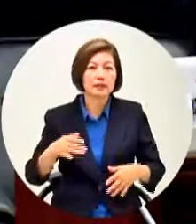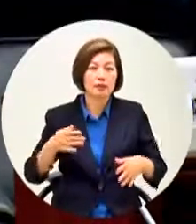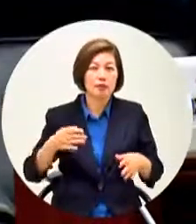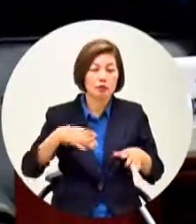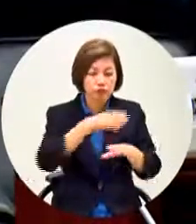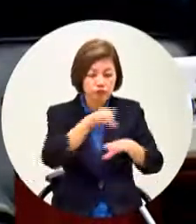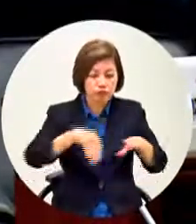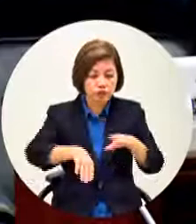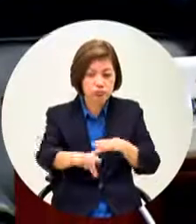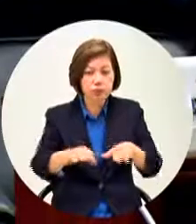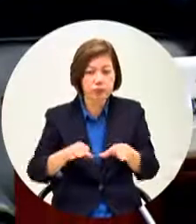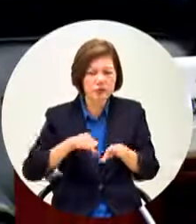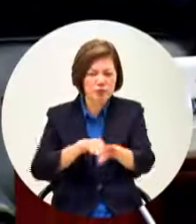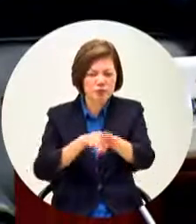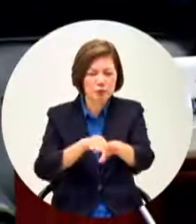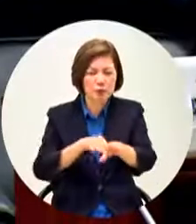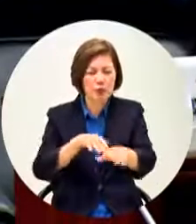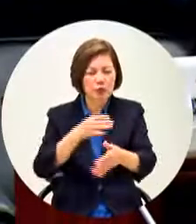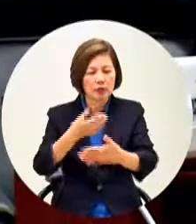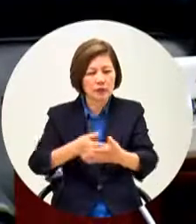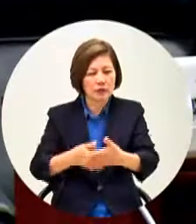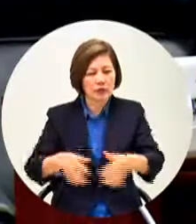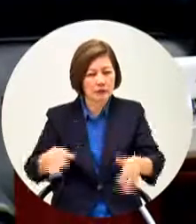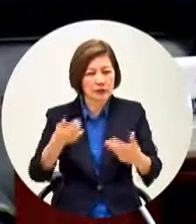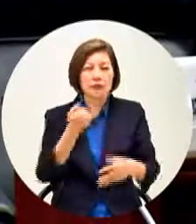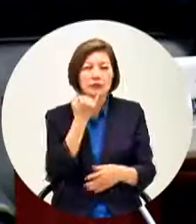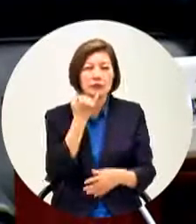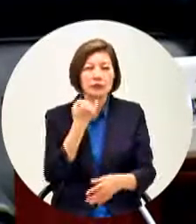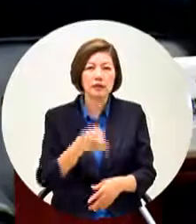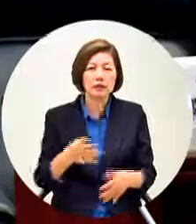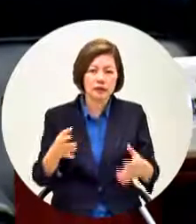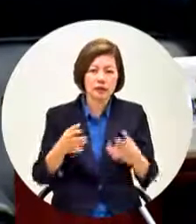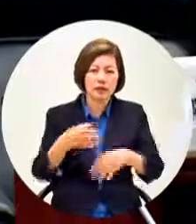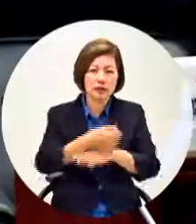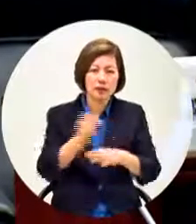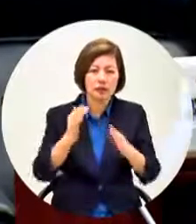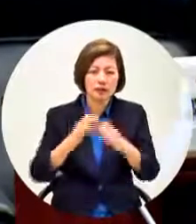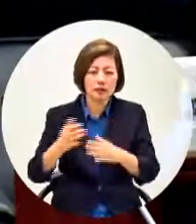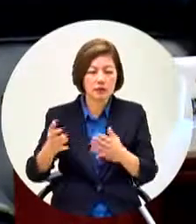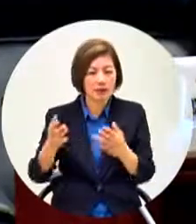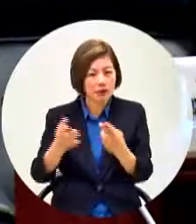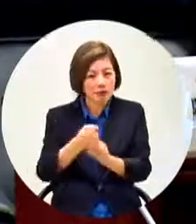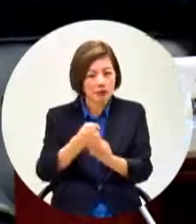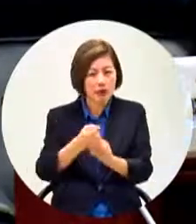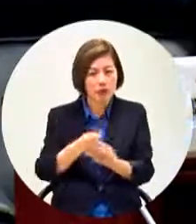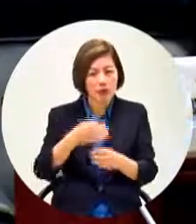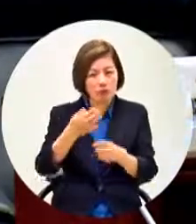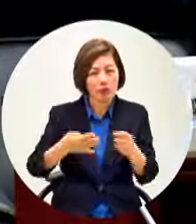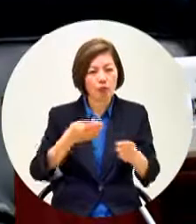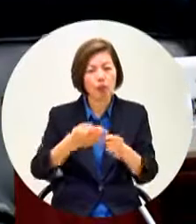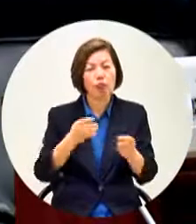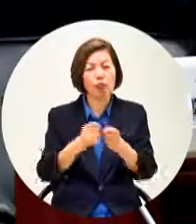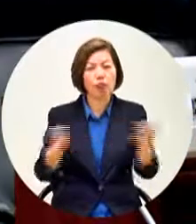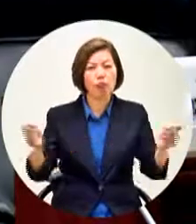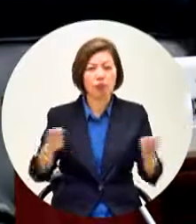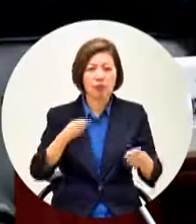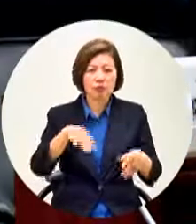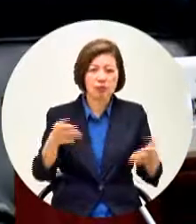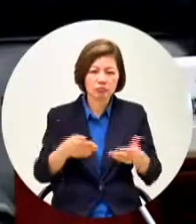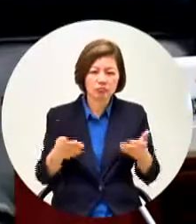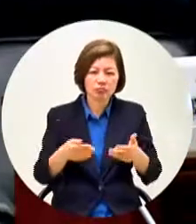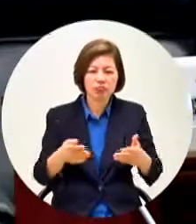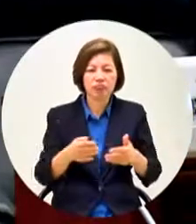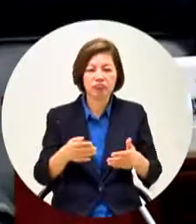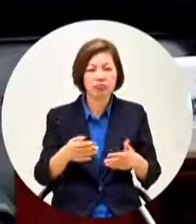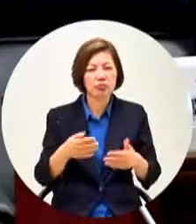阵合并啊，特别交通啊，啊，即个进度拢无，吼啊，请呢，安